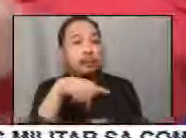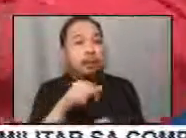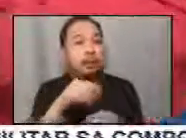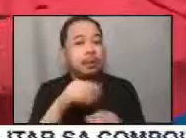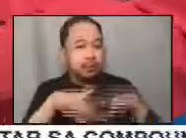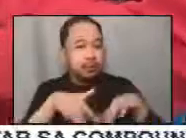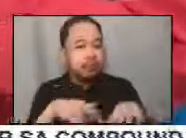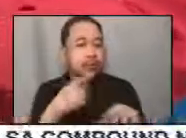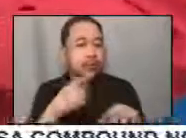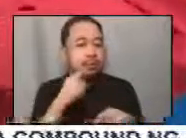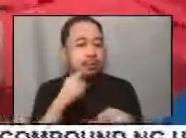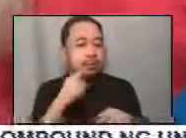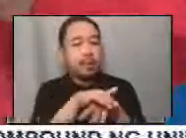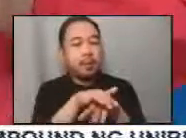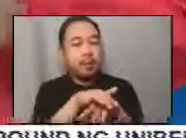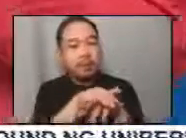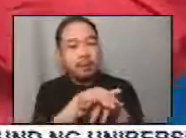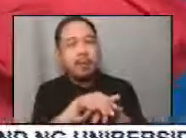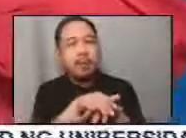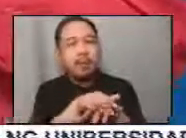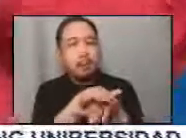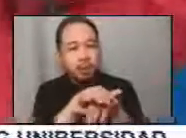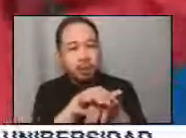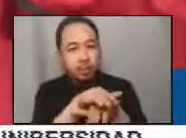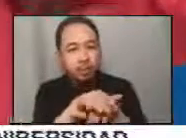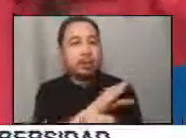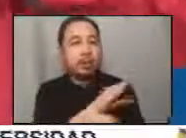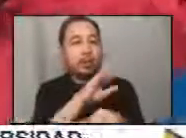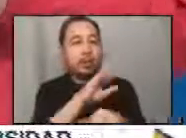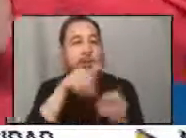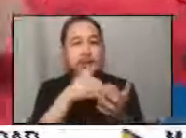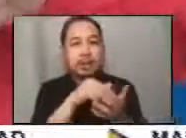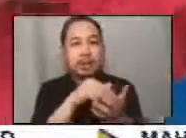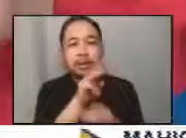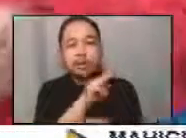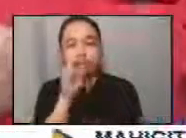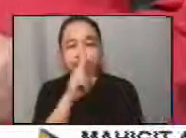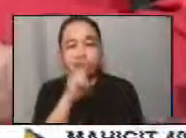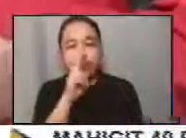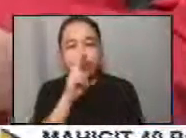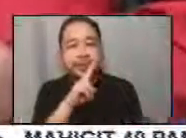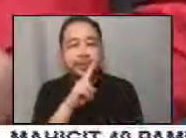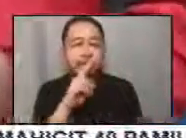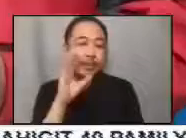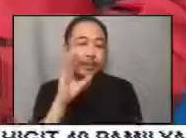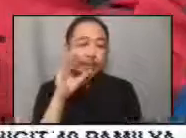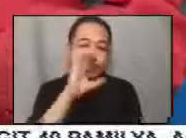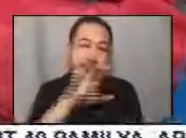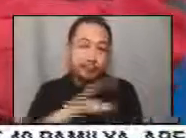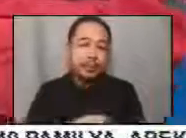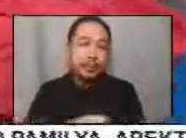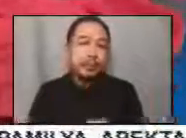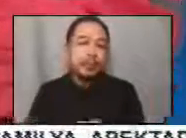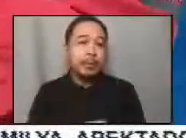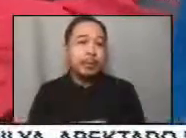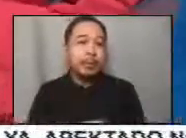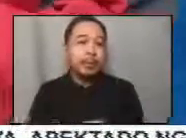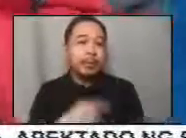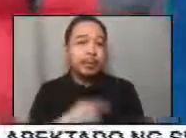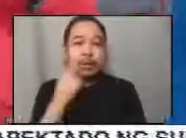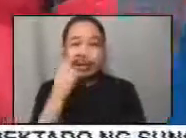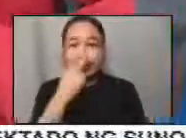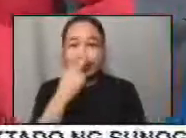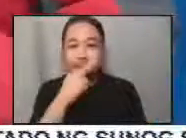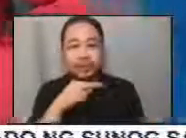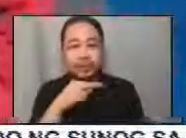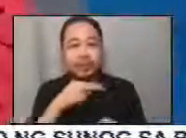May gale warning pa rin inilabas ang PAGASA. Mag-ingat pa rin tayo sa mga inaasang malalaking alon sa mga baybay ng Western Palawan, Western Luzon.